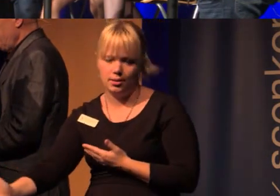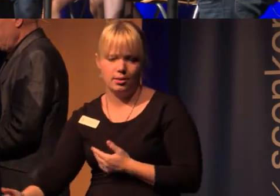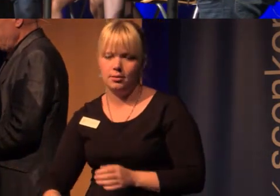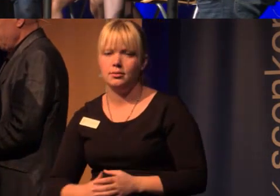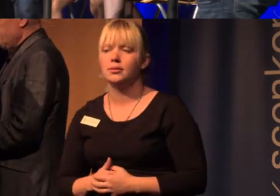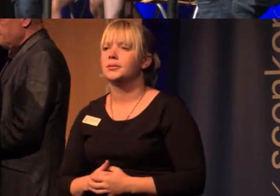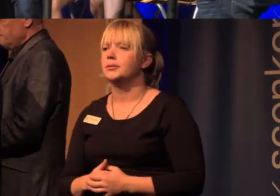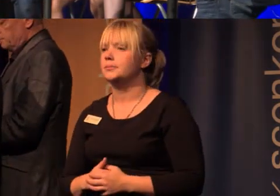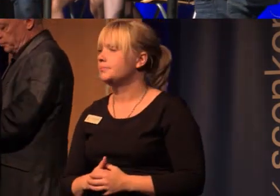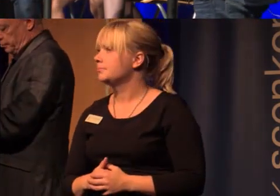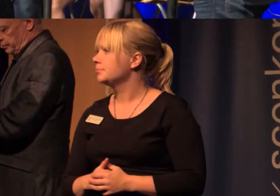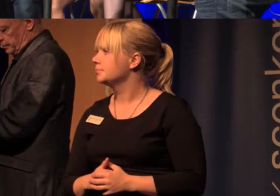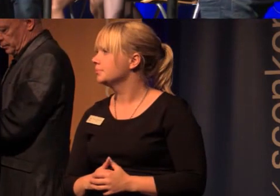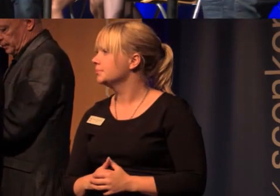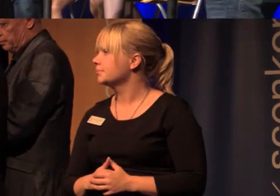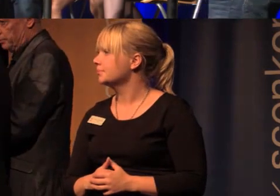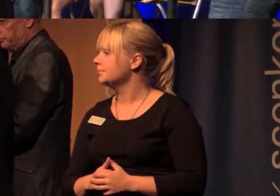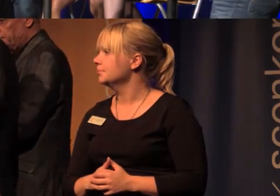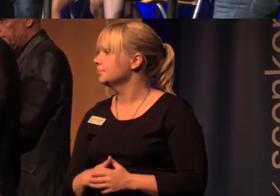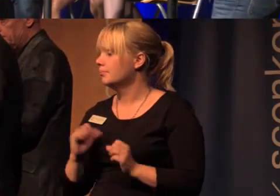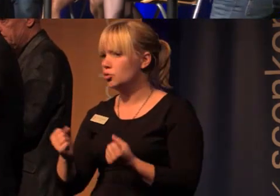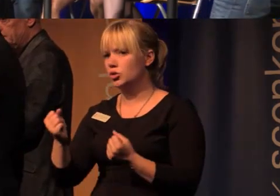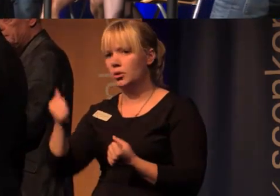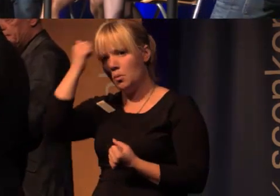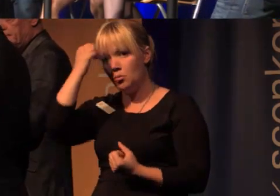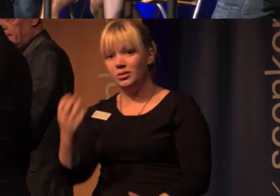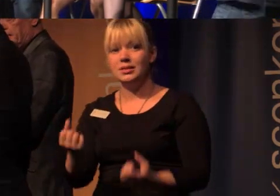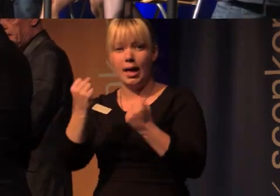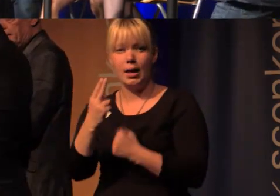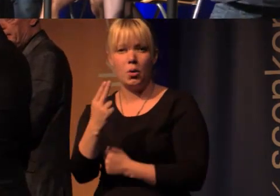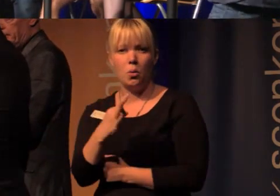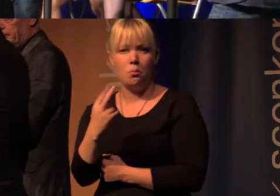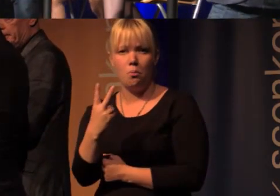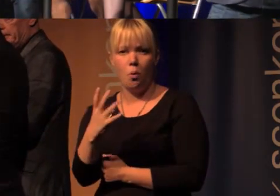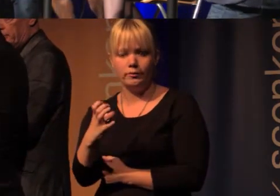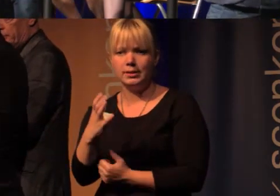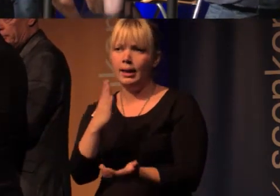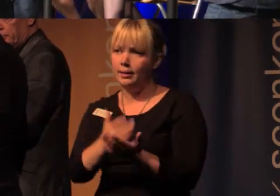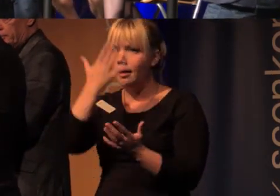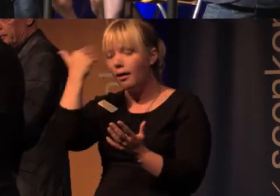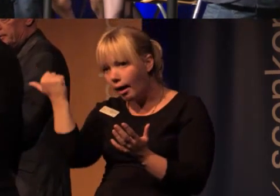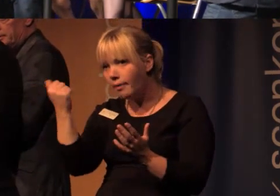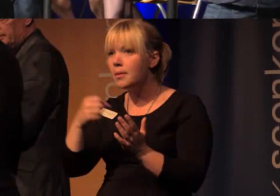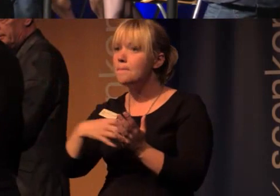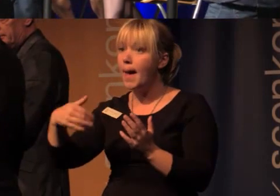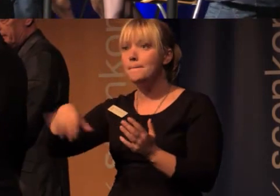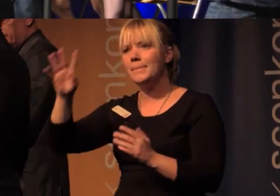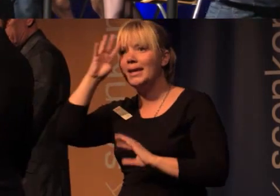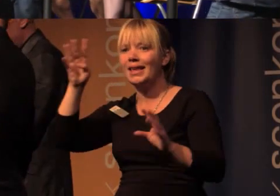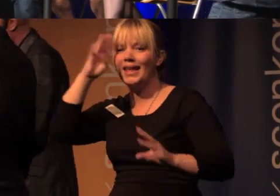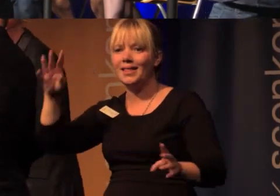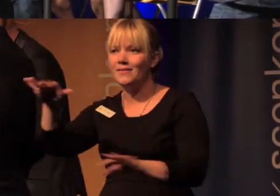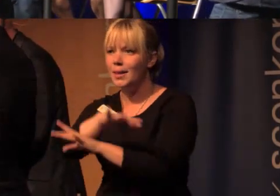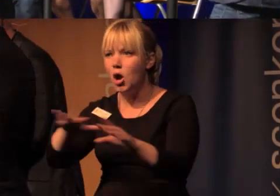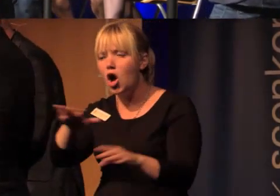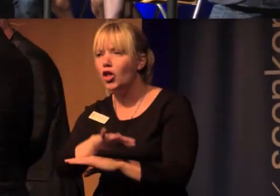Sedan så ska man också komma ihåg då att en stark upphovsrätt kan också leda till ett ökat eller ett starkare kreativt klimat. Och det är